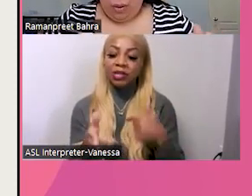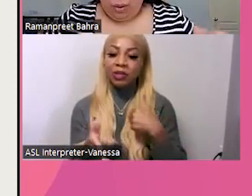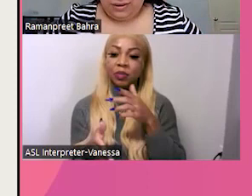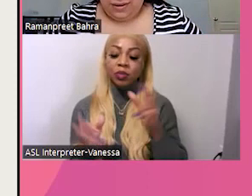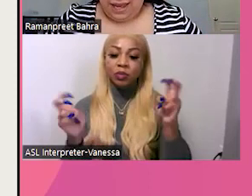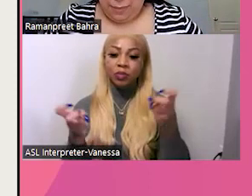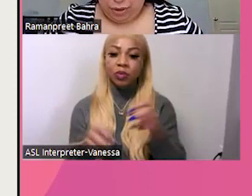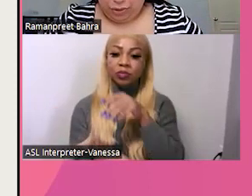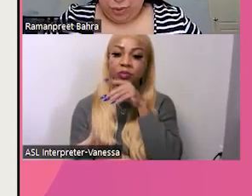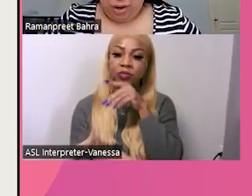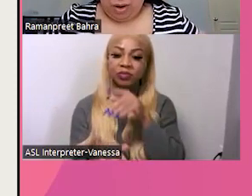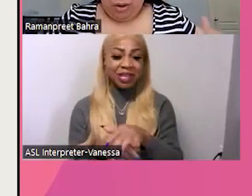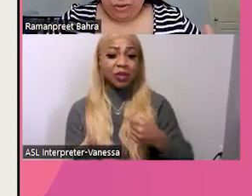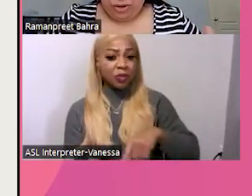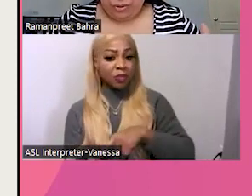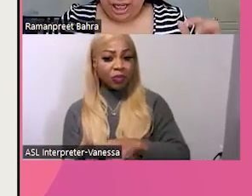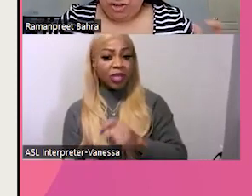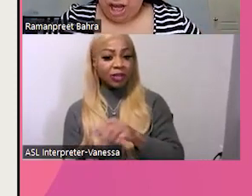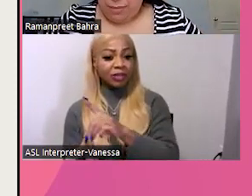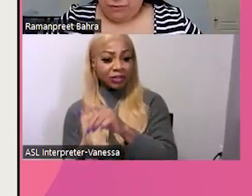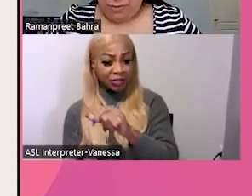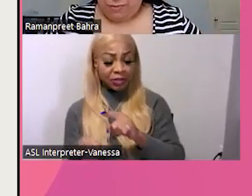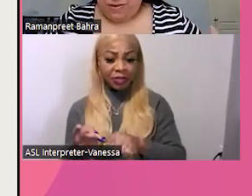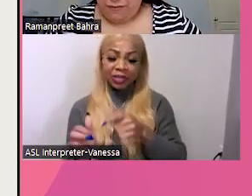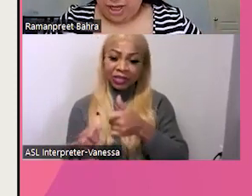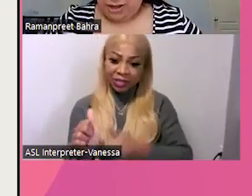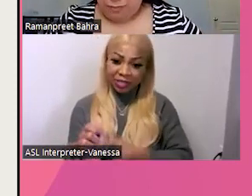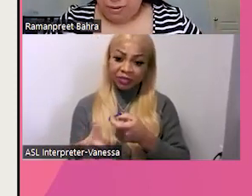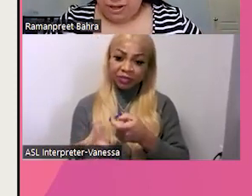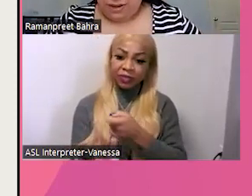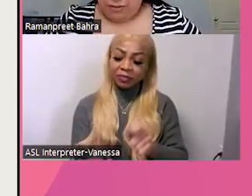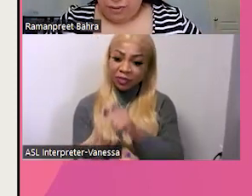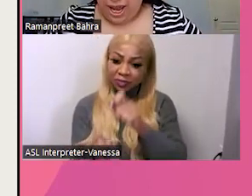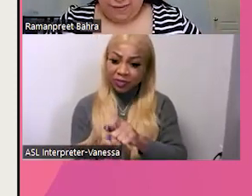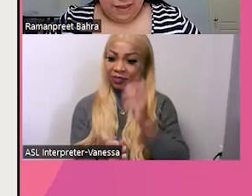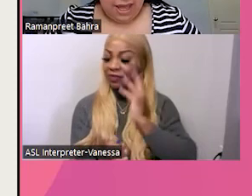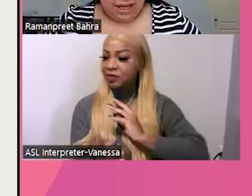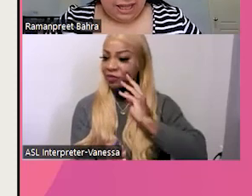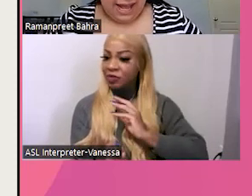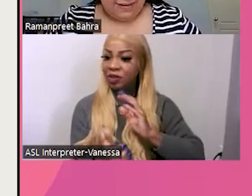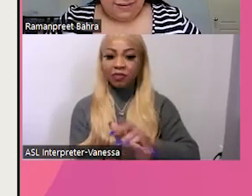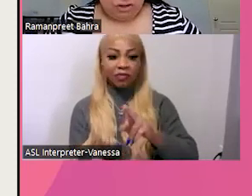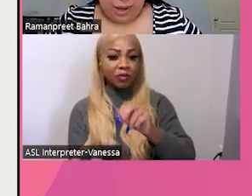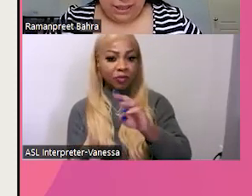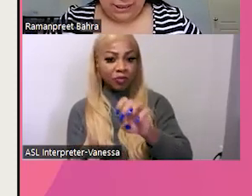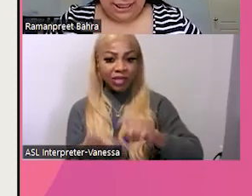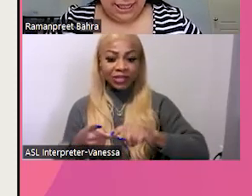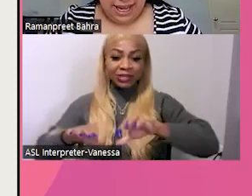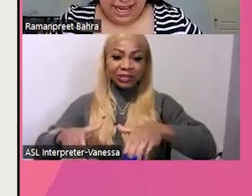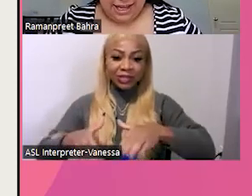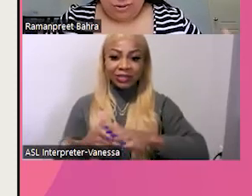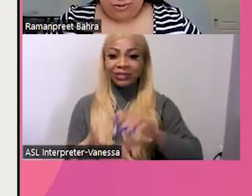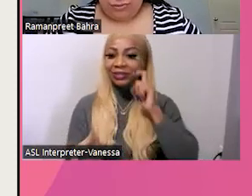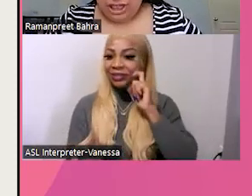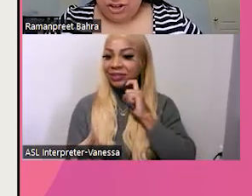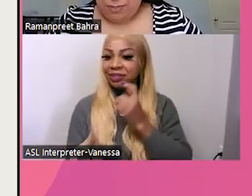cite, nous sommes non seulement en situation de handicap, mais nous venons tous et toutes de différentes expériences de